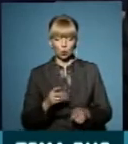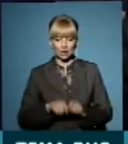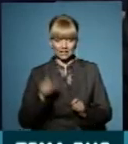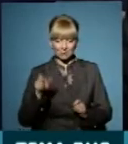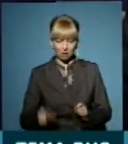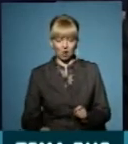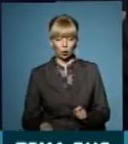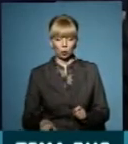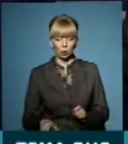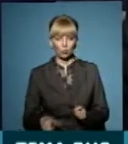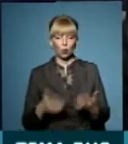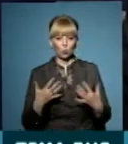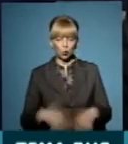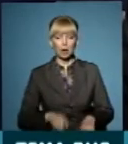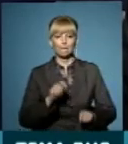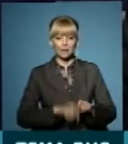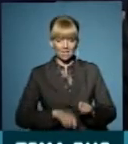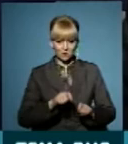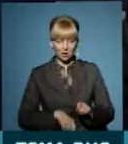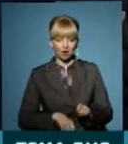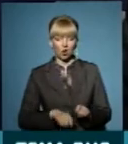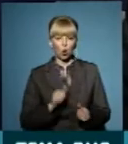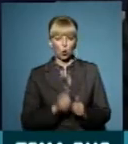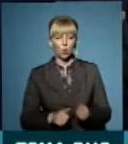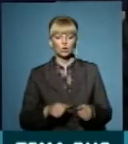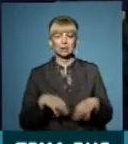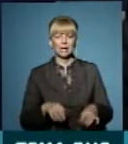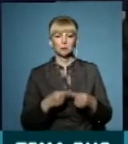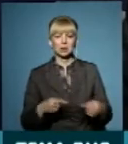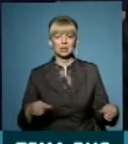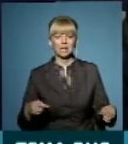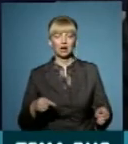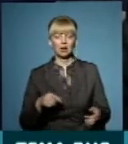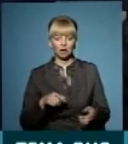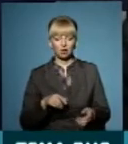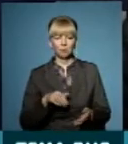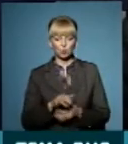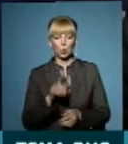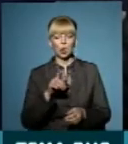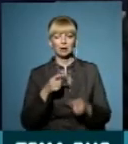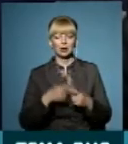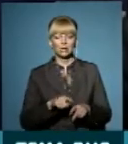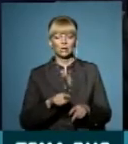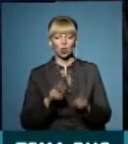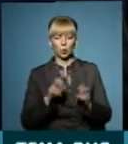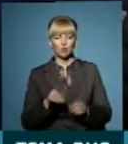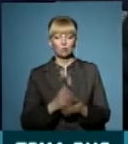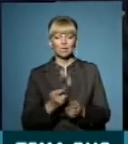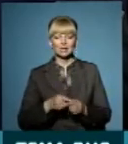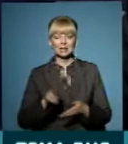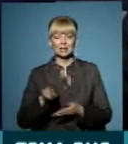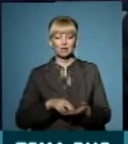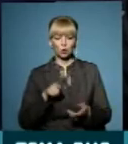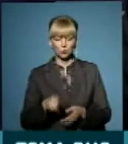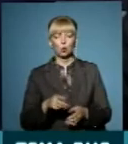інспектор вже перевіряє, кожен транспортний засіб проходить технічний огляд. І він має на це сертифікат, що він